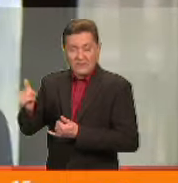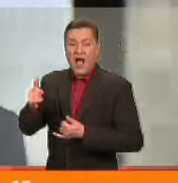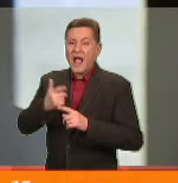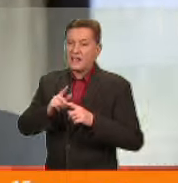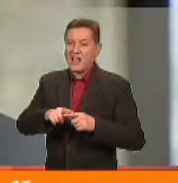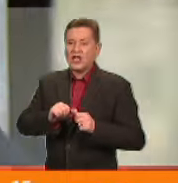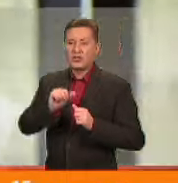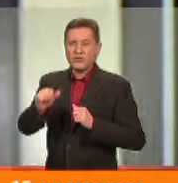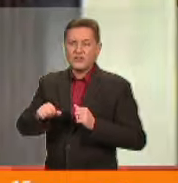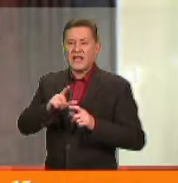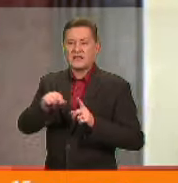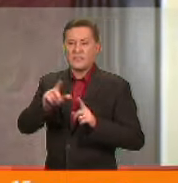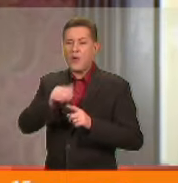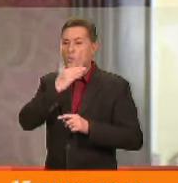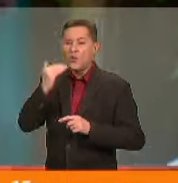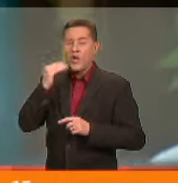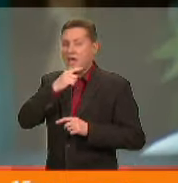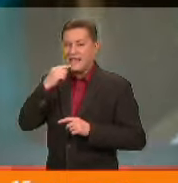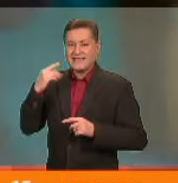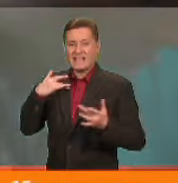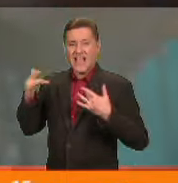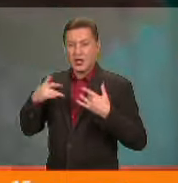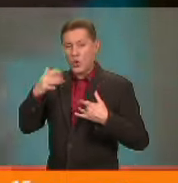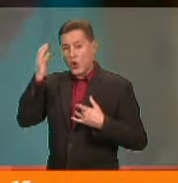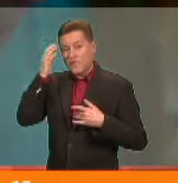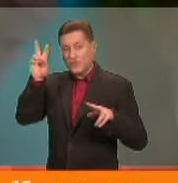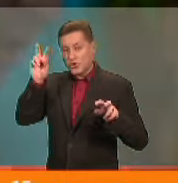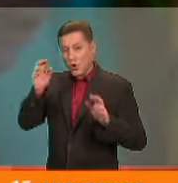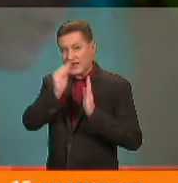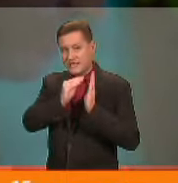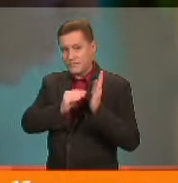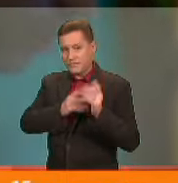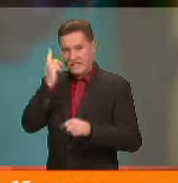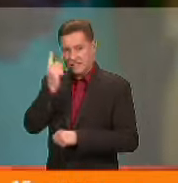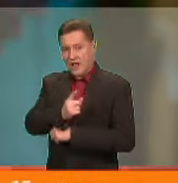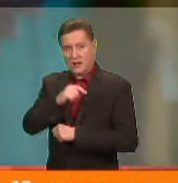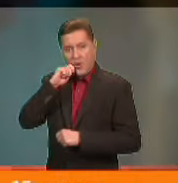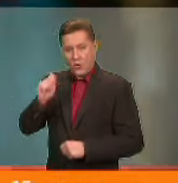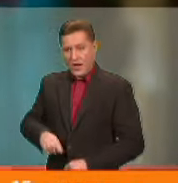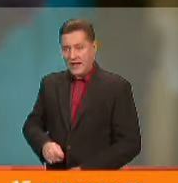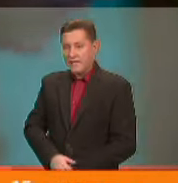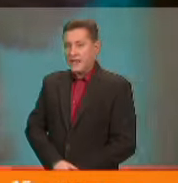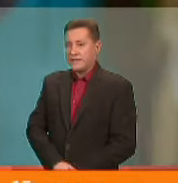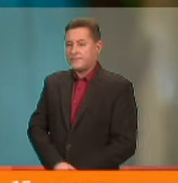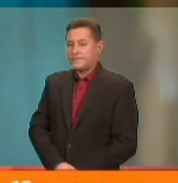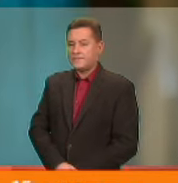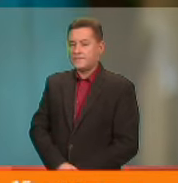российские актеры также в черных списках. Из-за их позиций политических вижу, что только из-за них. И он